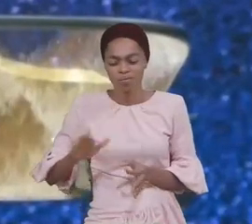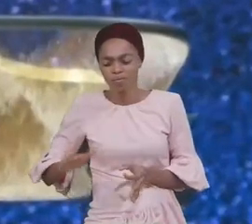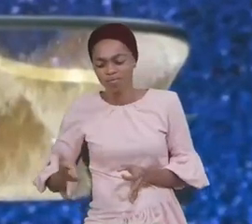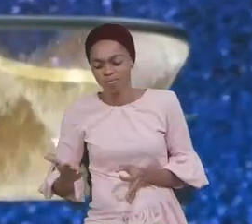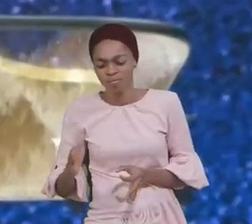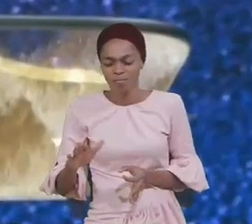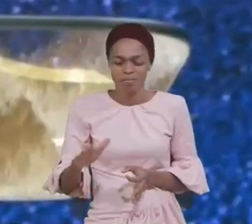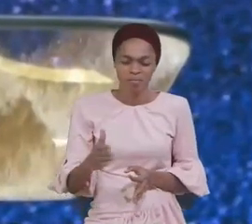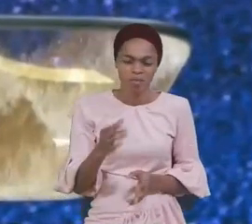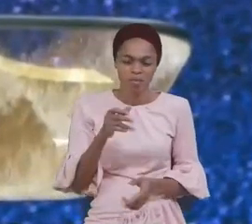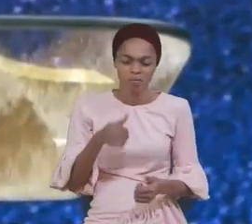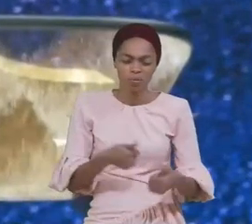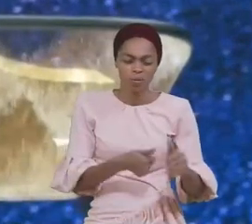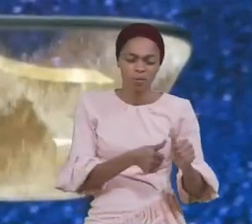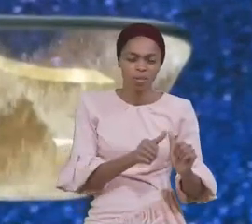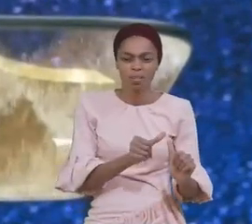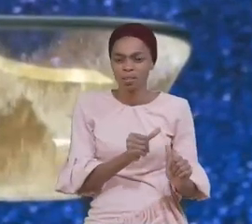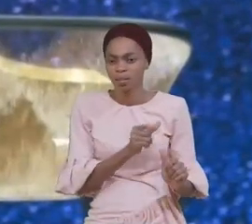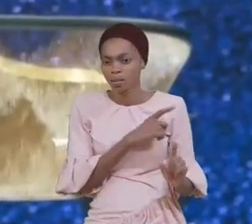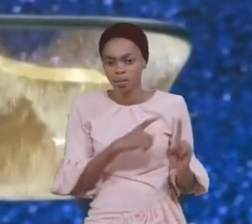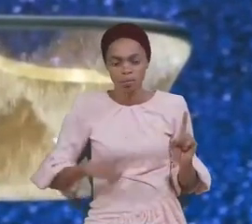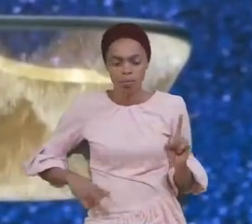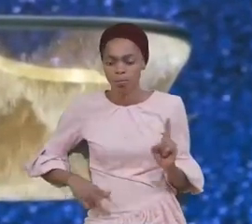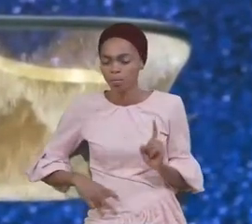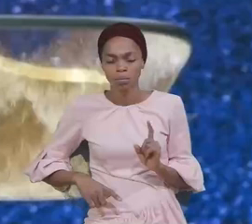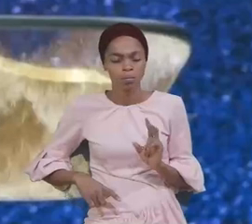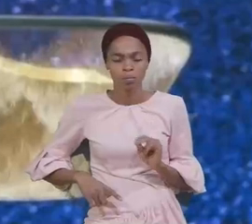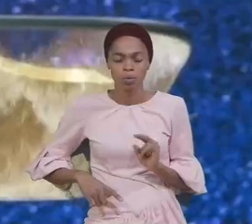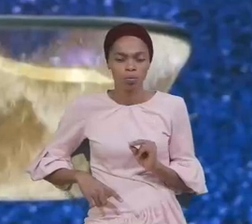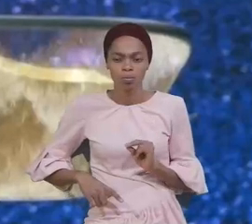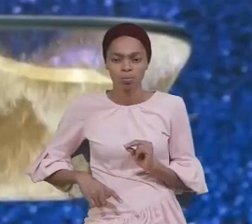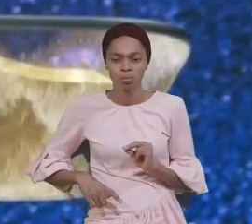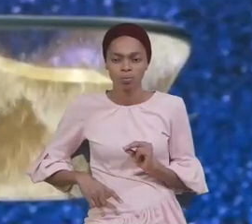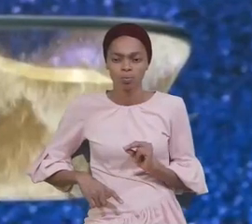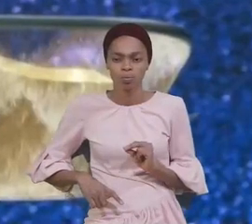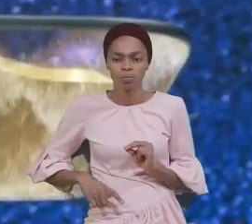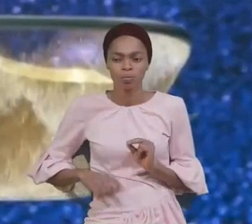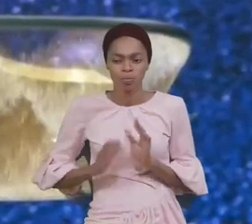Pas le fait de suivre le Seigneur de façon non parfaite.